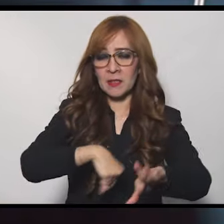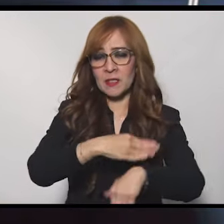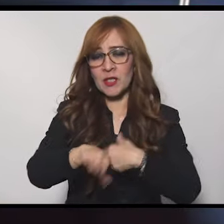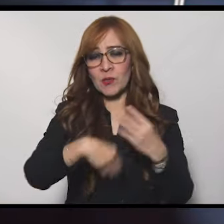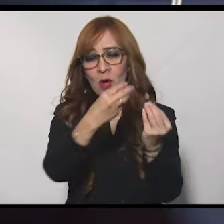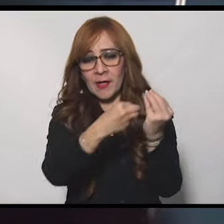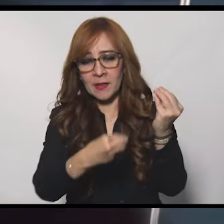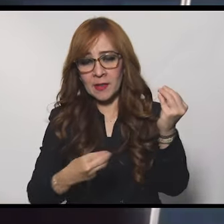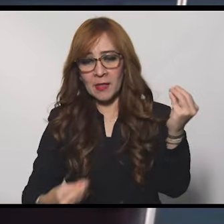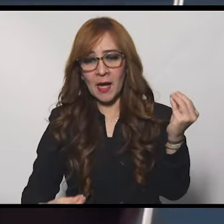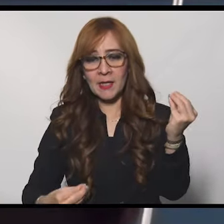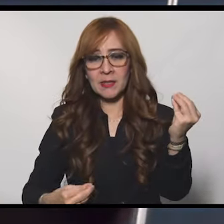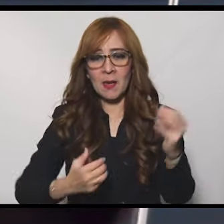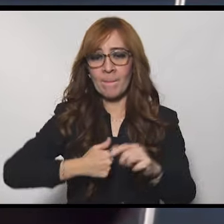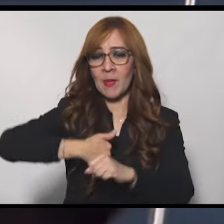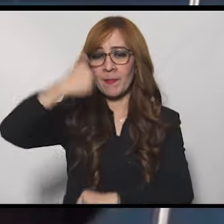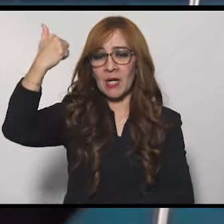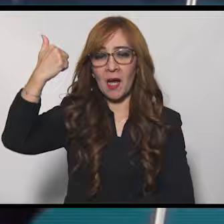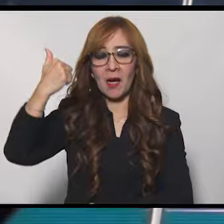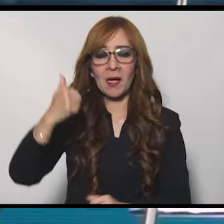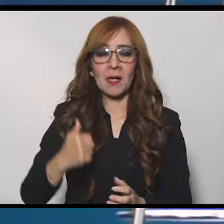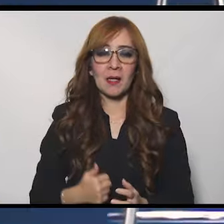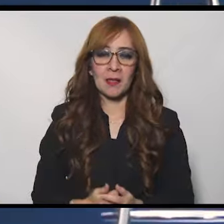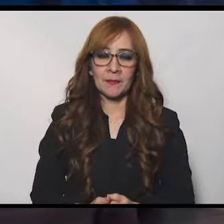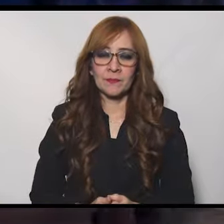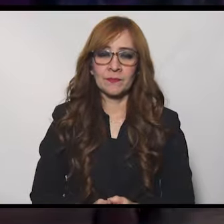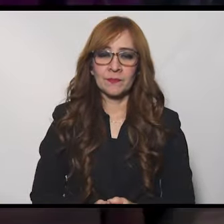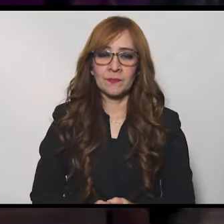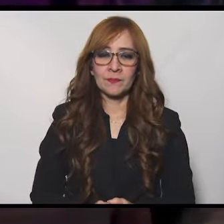daripada generasi-generasi pemenang.